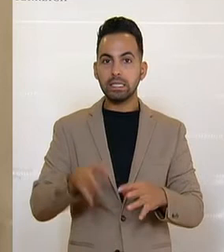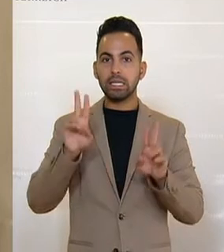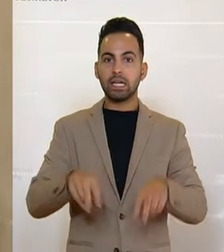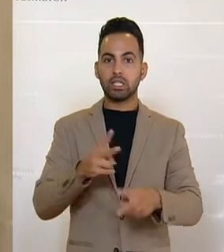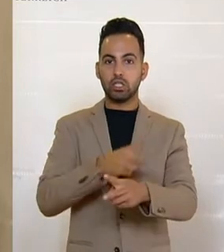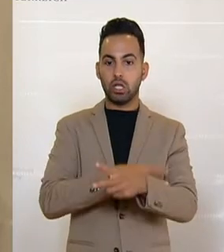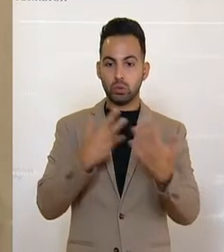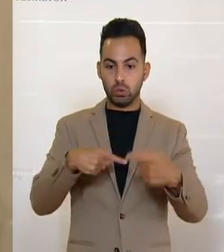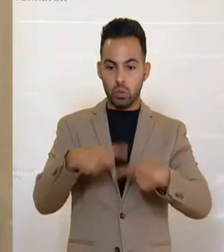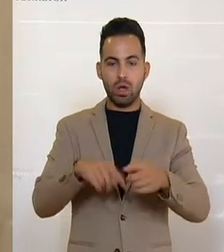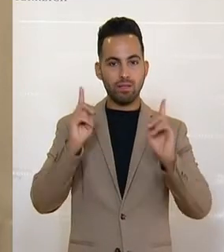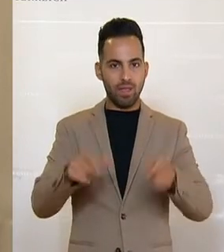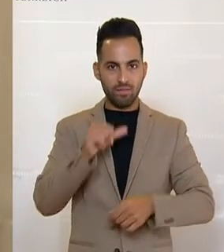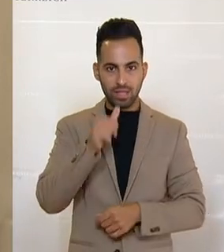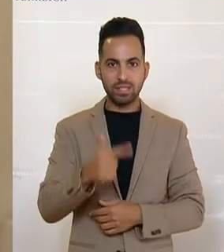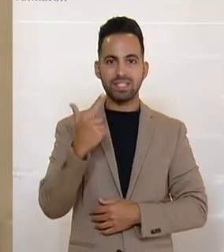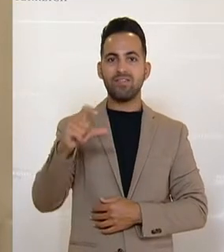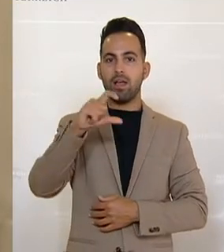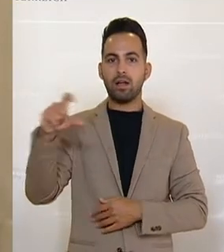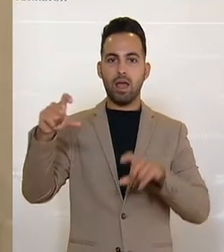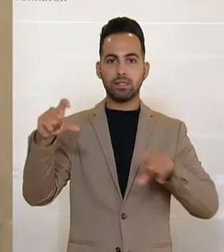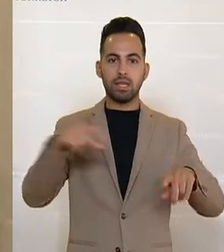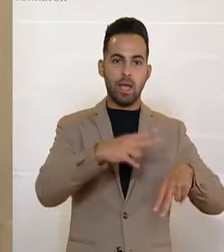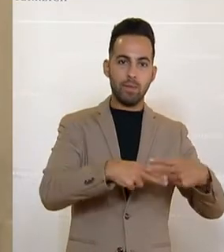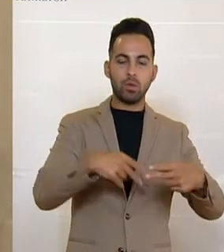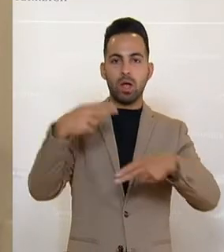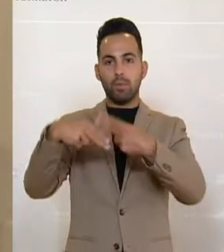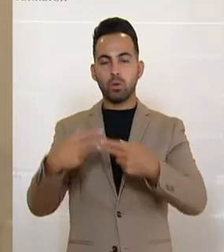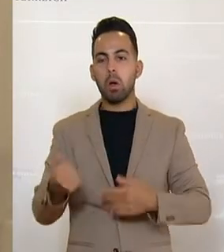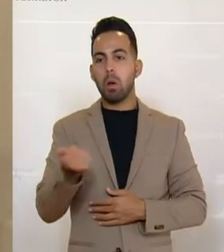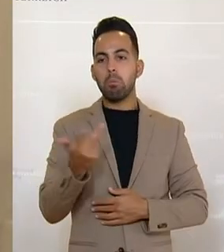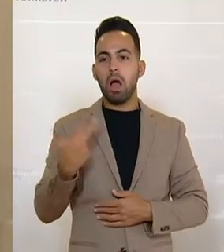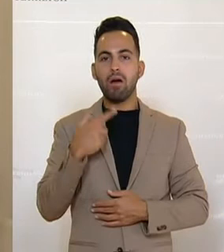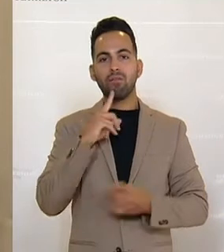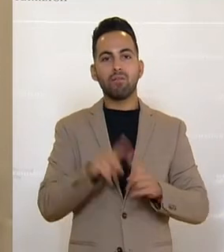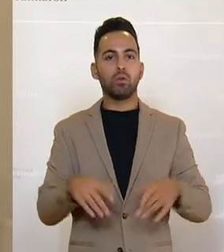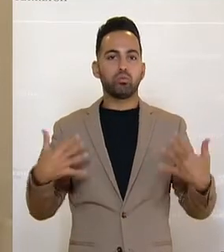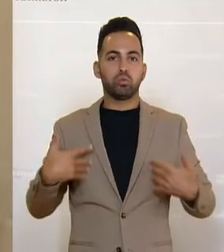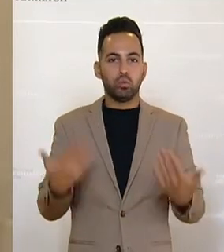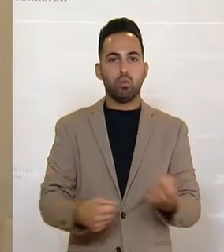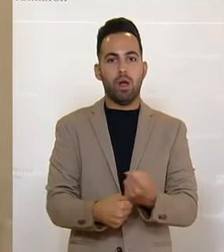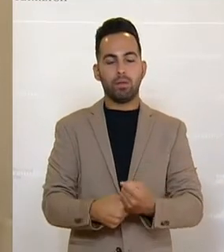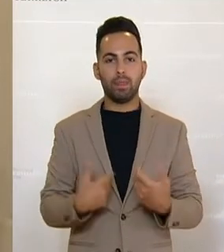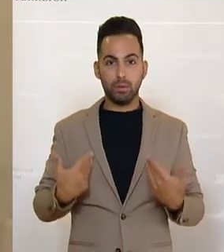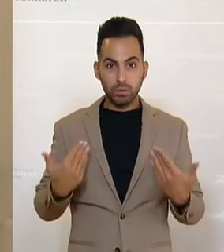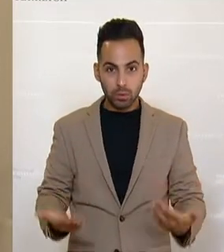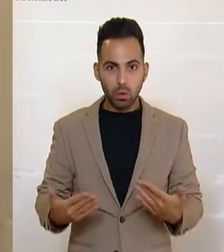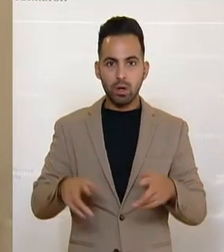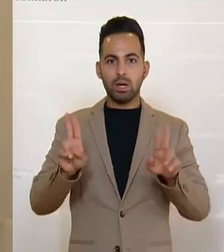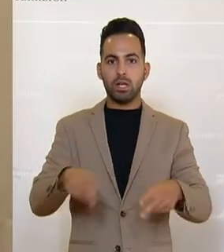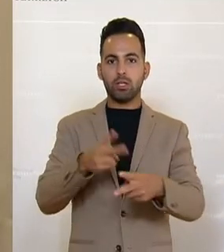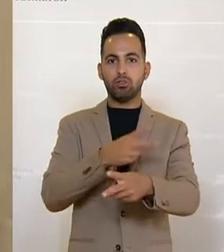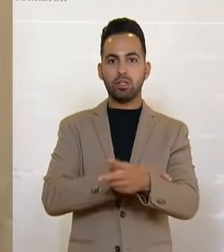Rechtsstaat nicht geben. Es darf keine 2-Klassen-Ermittlungen geben, wo es sich manche richten können. Und so würde der Rechtsstaat